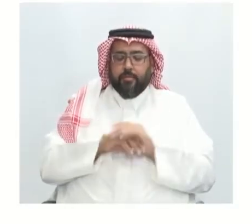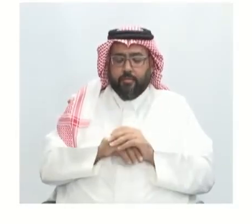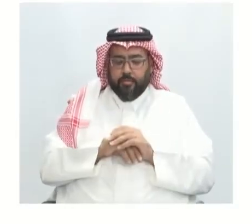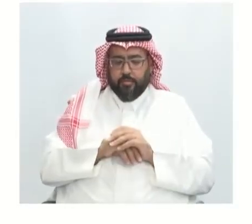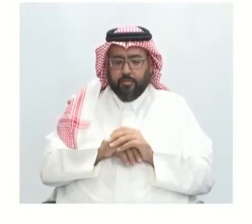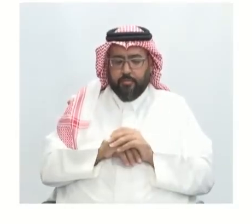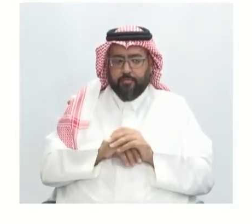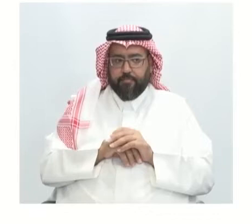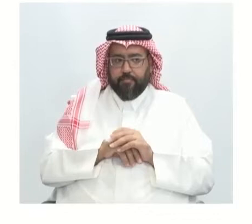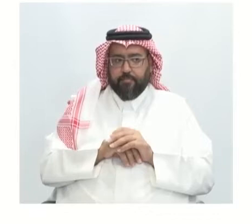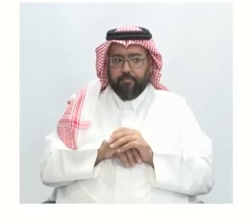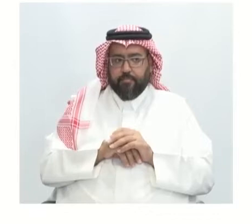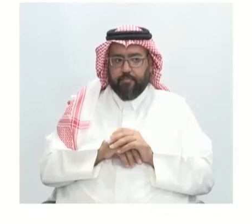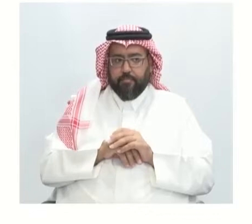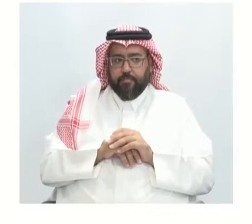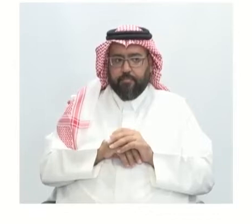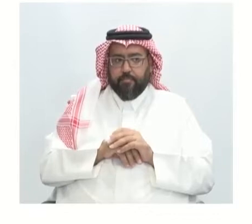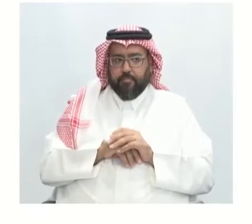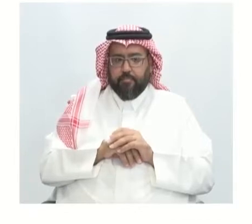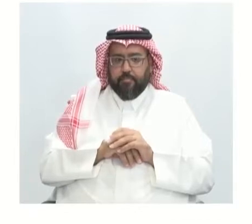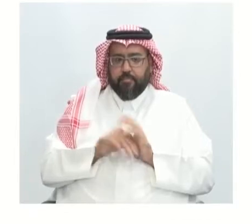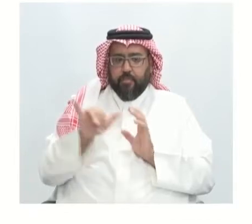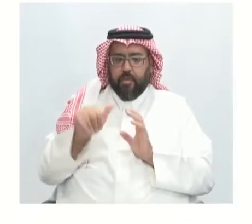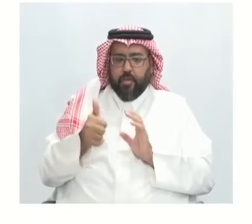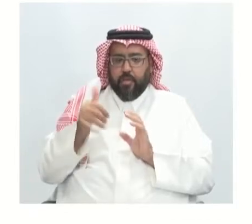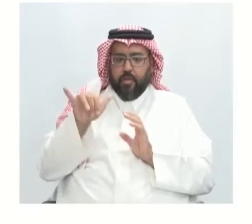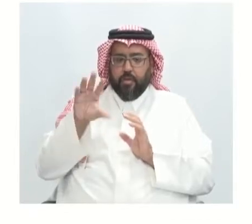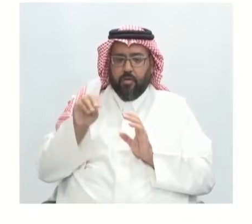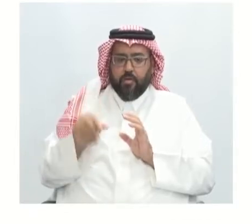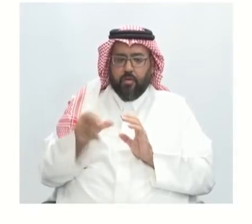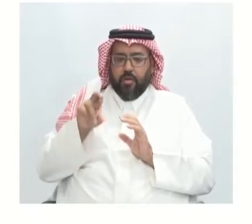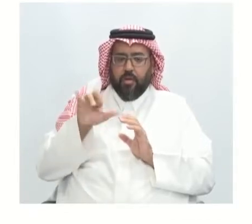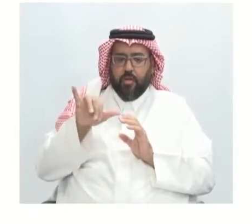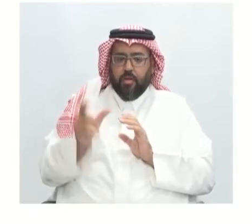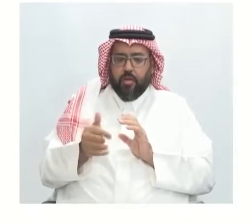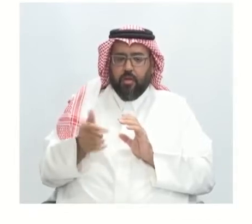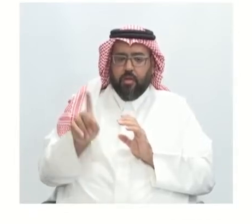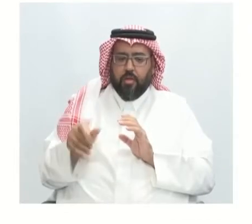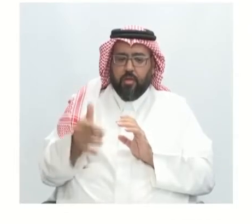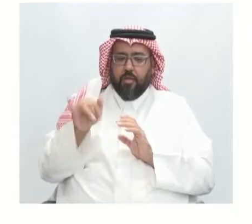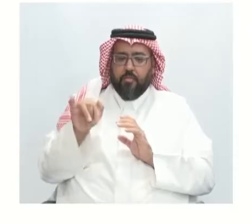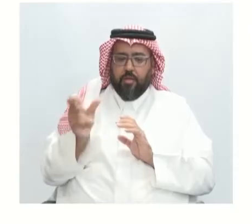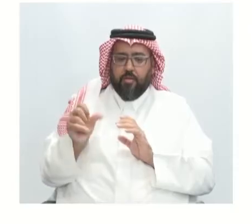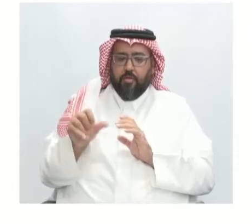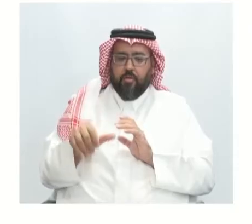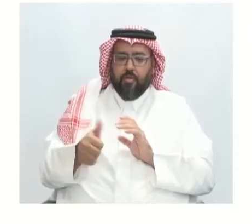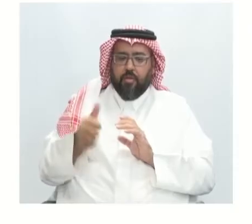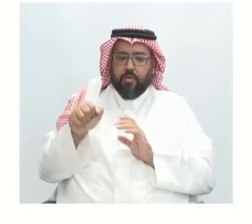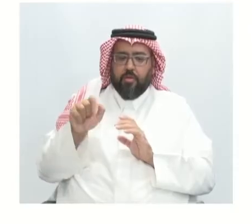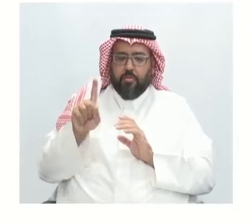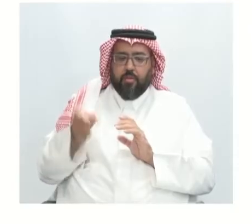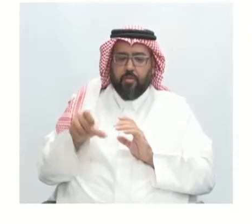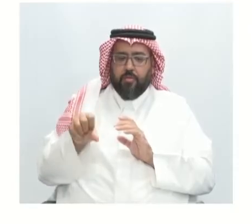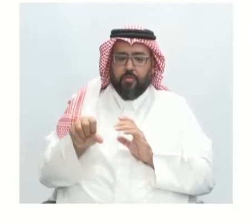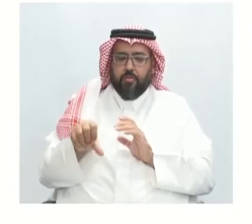حكم الصبر في قوله سبحانه وتعالى يا ايها الذين امنوا اصبروا وصابروا ورابطوا